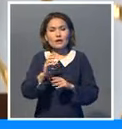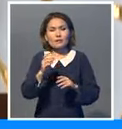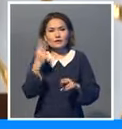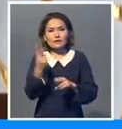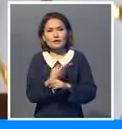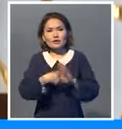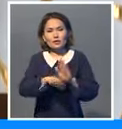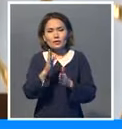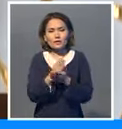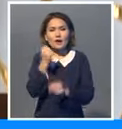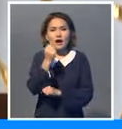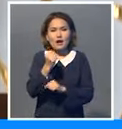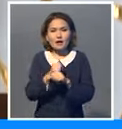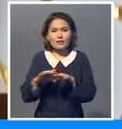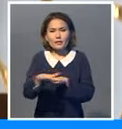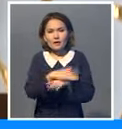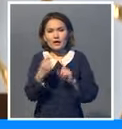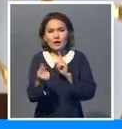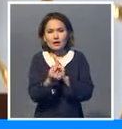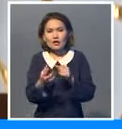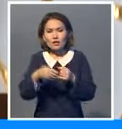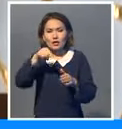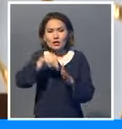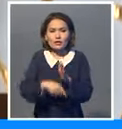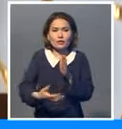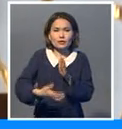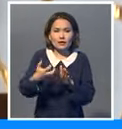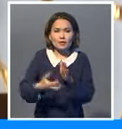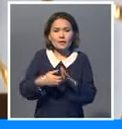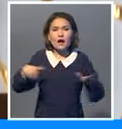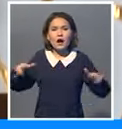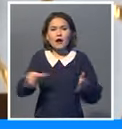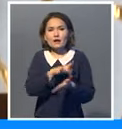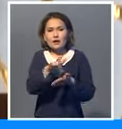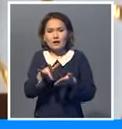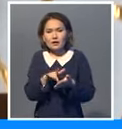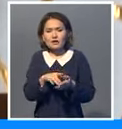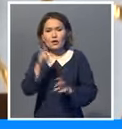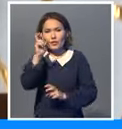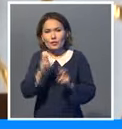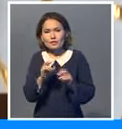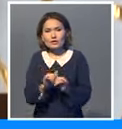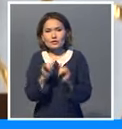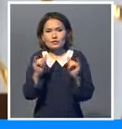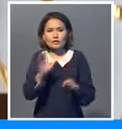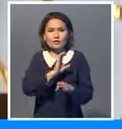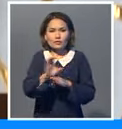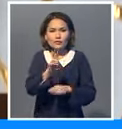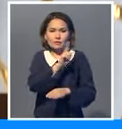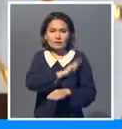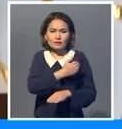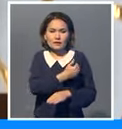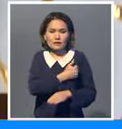құрылым сақталады. Оны біз жаңа қазба орындарын игеруге, арқалықтың қатты сазынан отқа төзімді кірпіш шығаруға